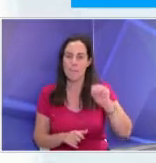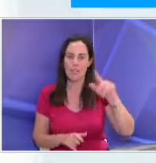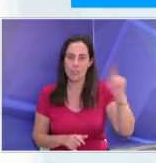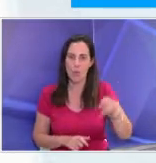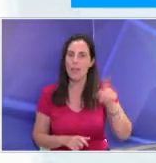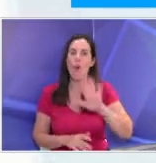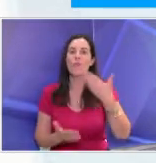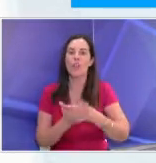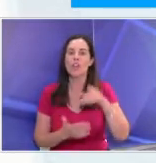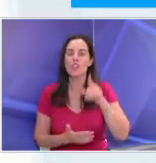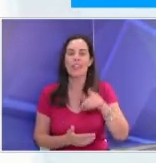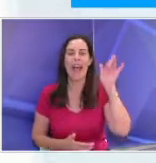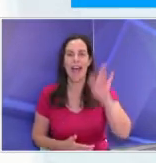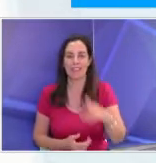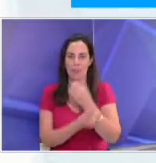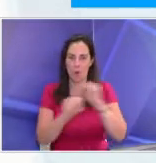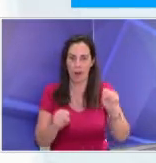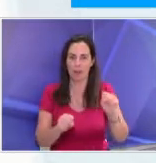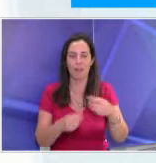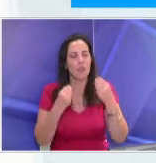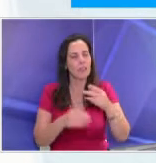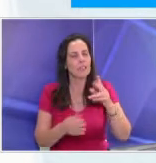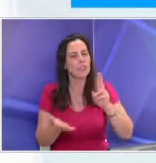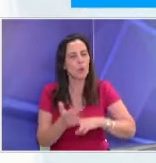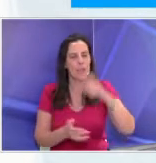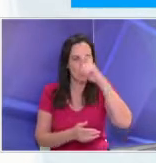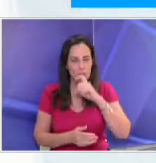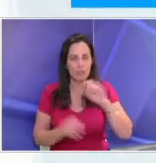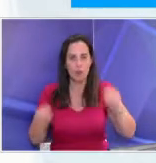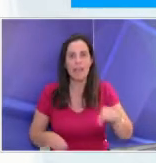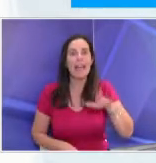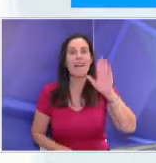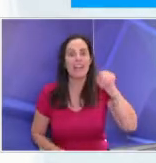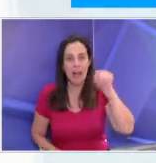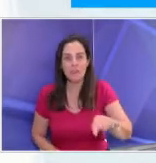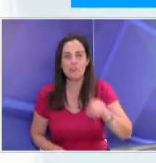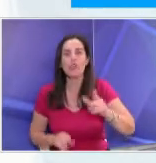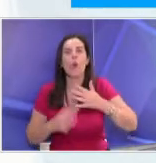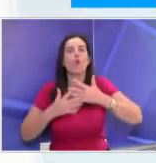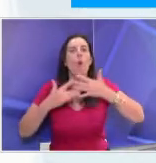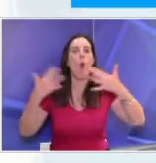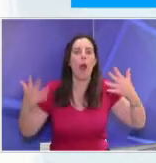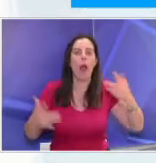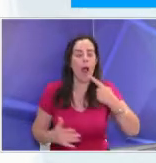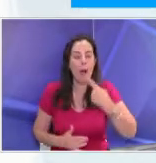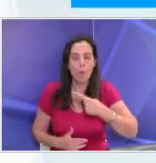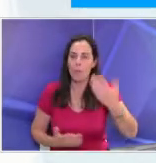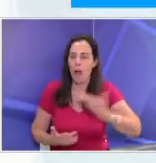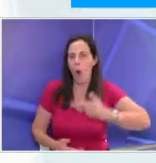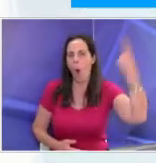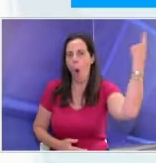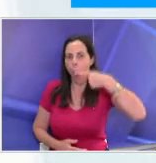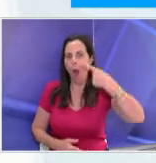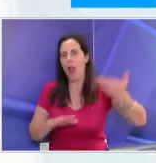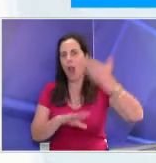זוהר, היא לא רק העובדה שהיא אנטי-דמוקרטית ומכשירה שחיתות שלטונית, אלא גם זה שכל כך ברור שהוא קיבל